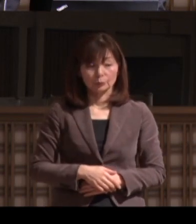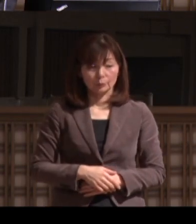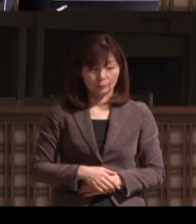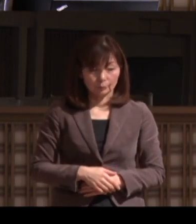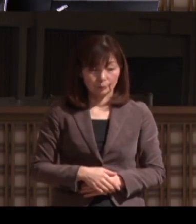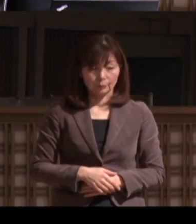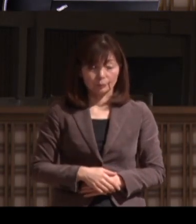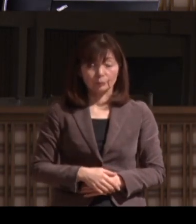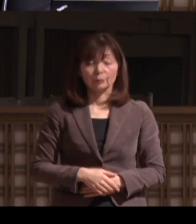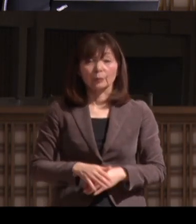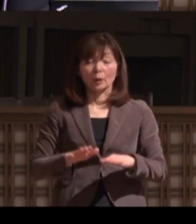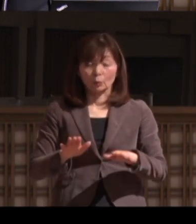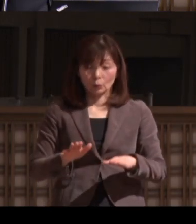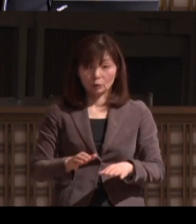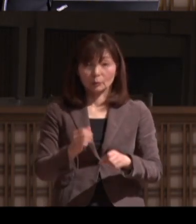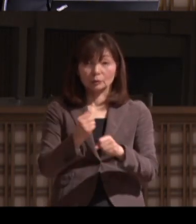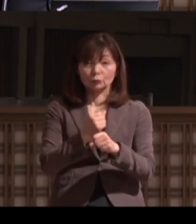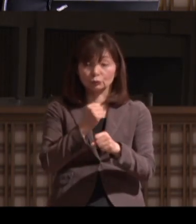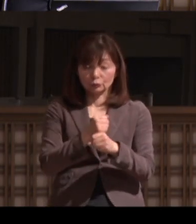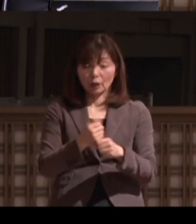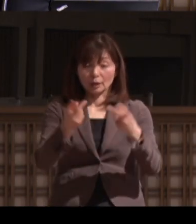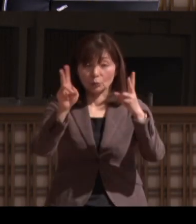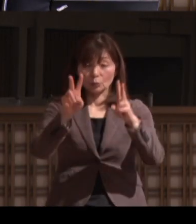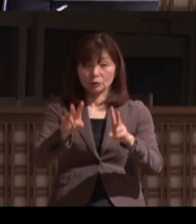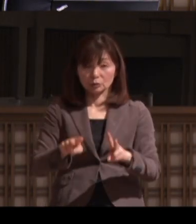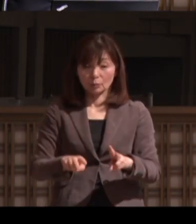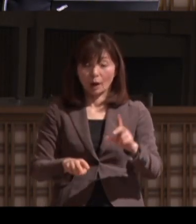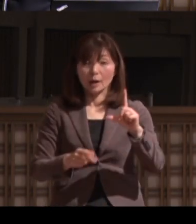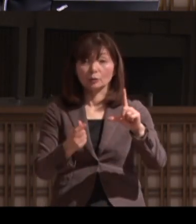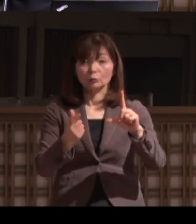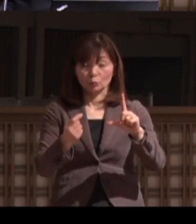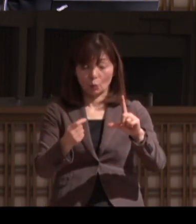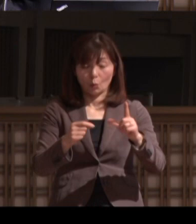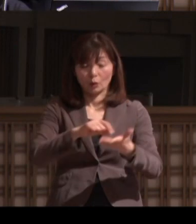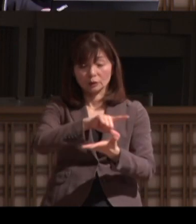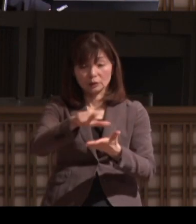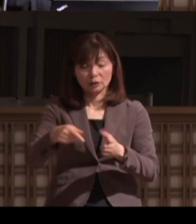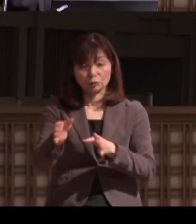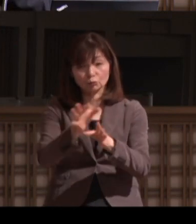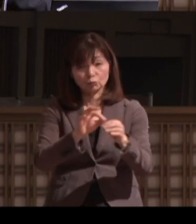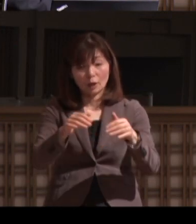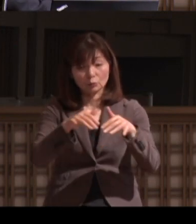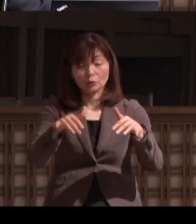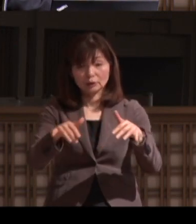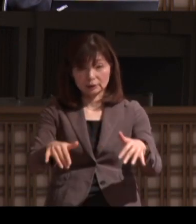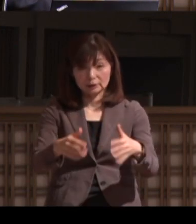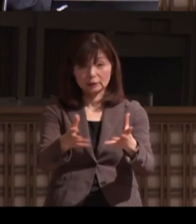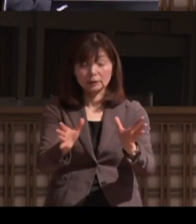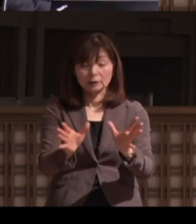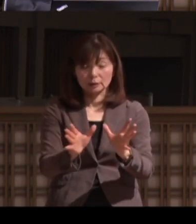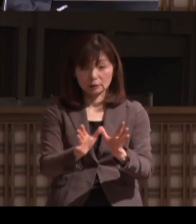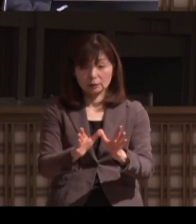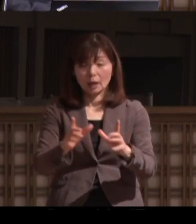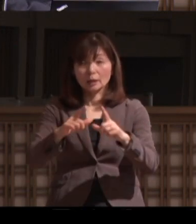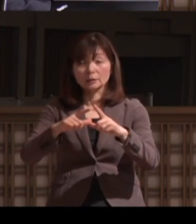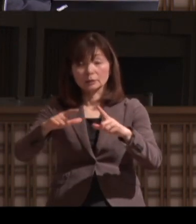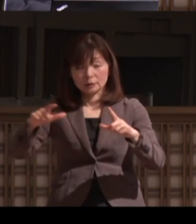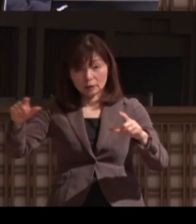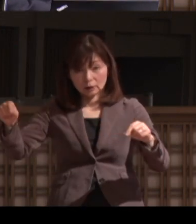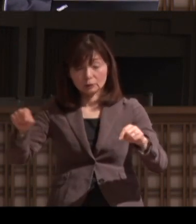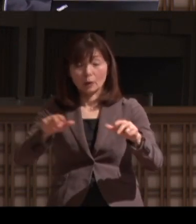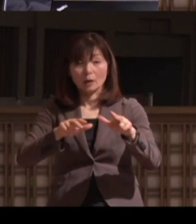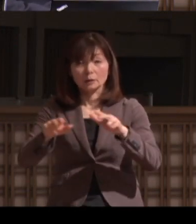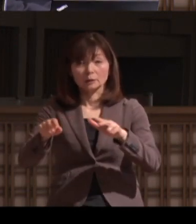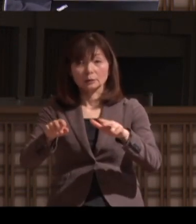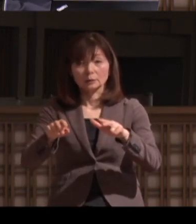な広島エルも地域運営組織はま全国のですね政令士ではやっぱりまだまだ作られ